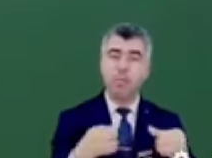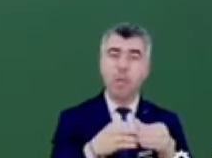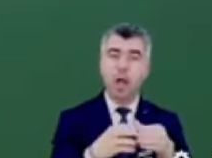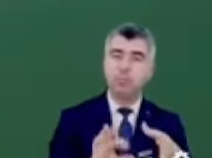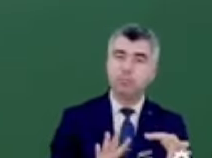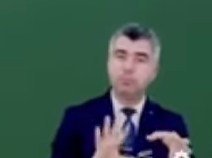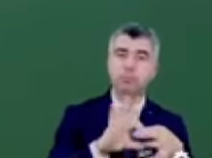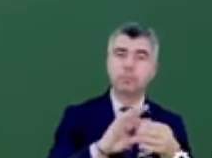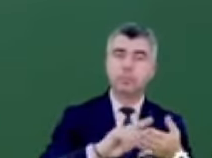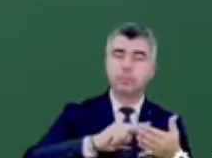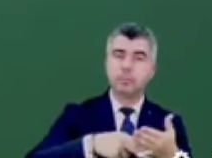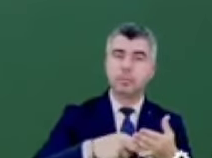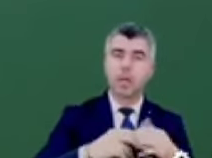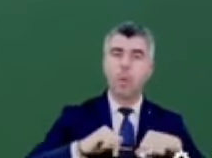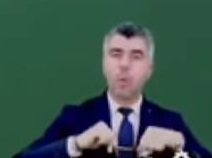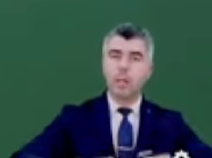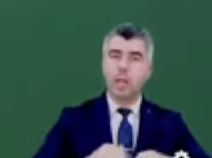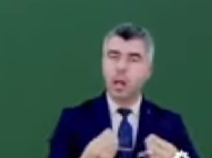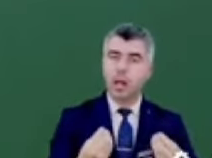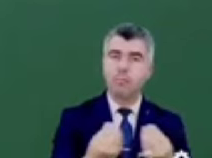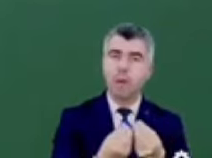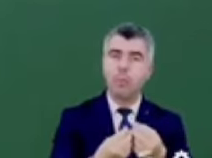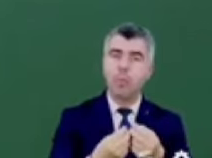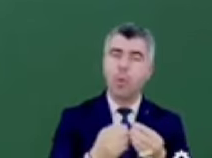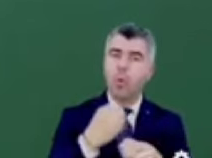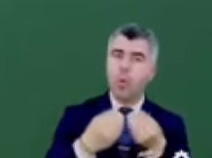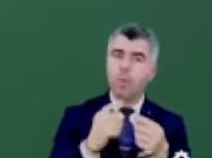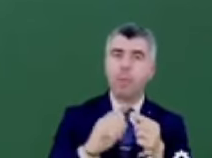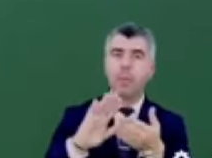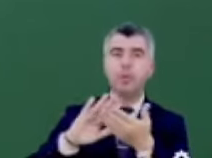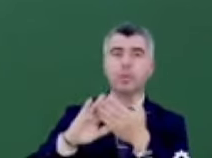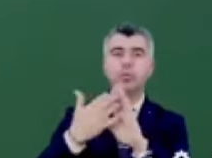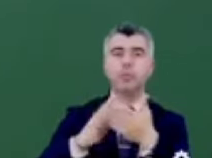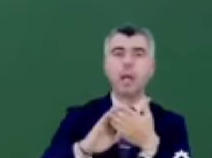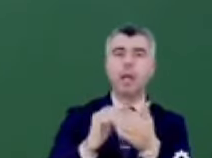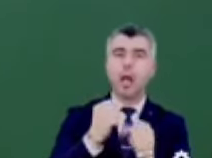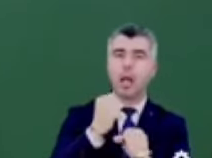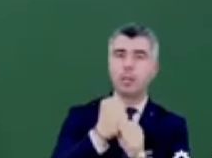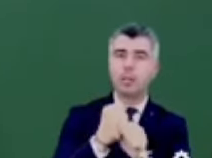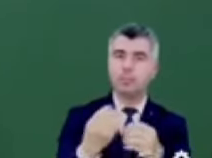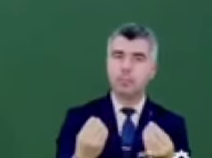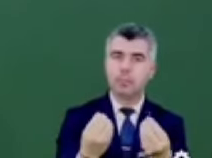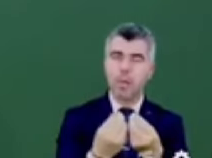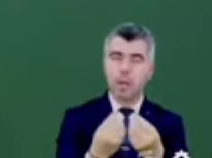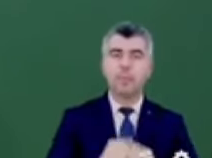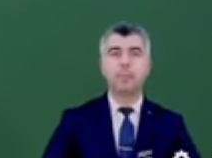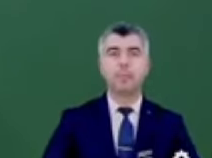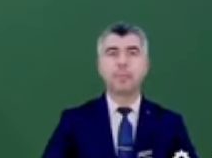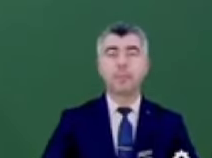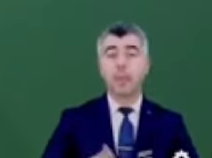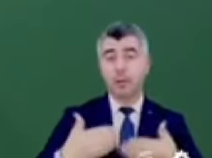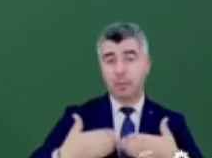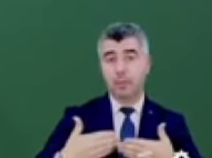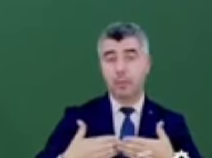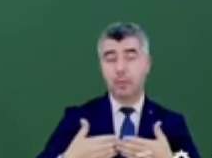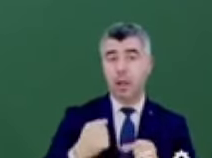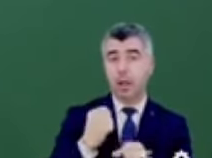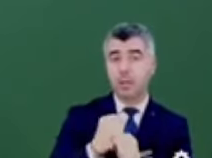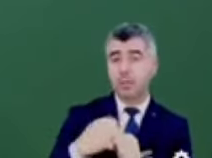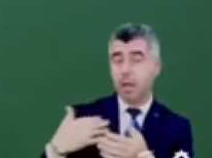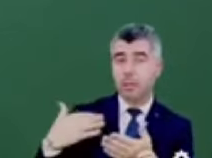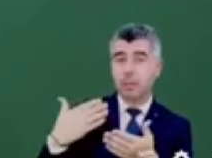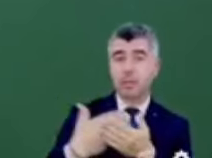القطاعات المعنيه ولكن ايضا مع المجتمع المدني وم بعد هذ الفتره كان اشتغال على المنظومه